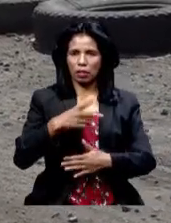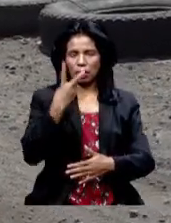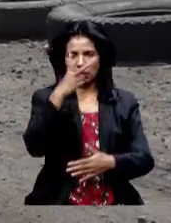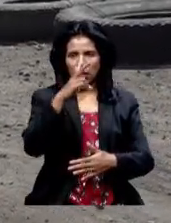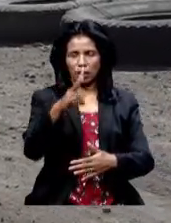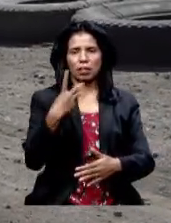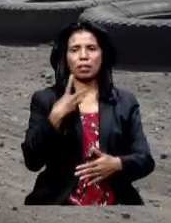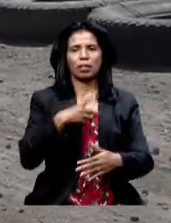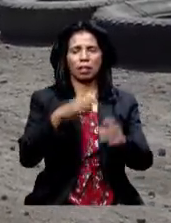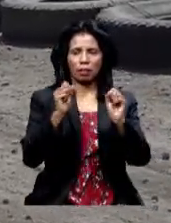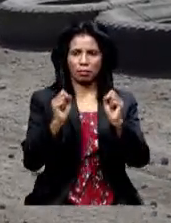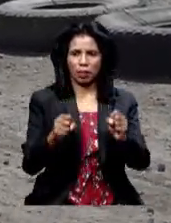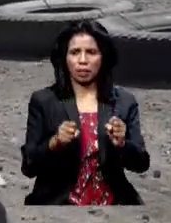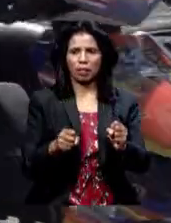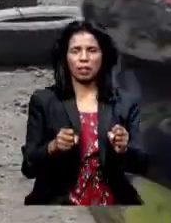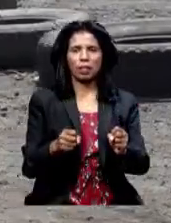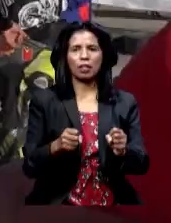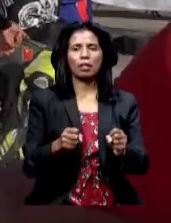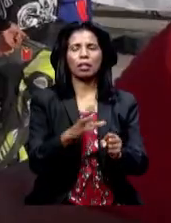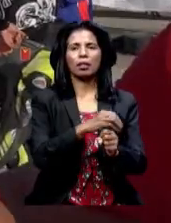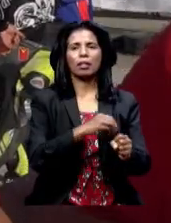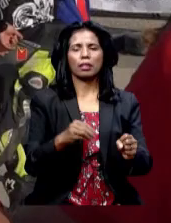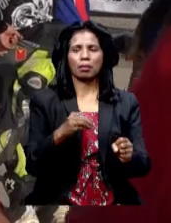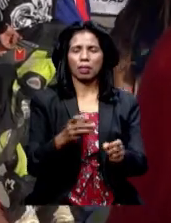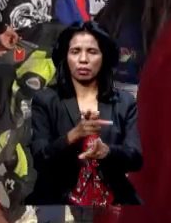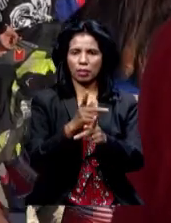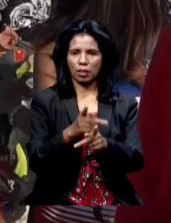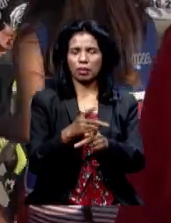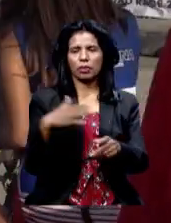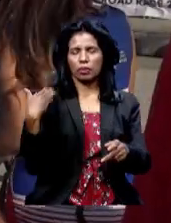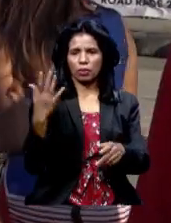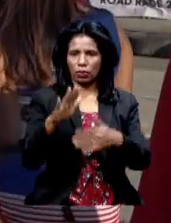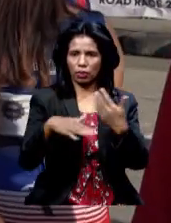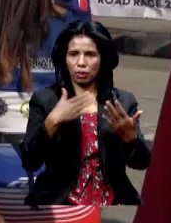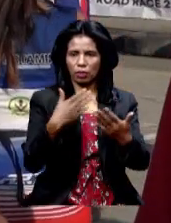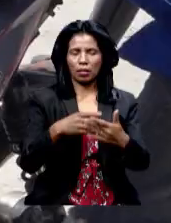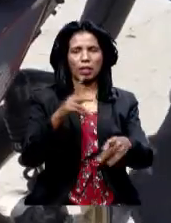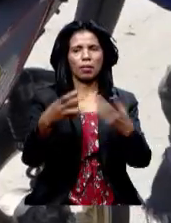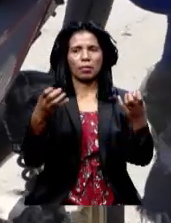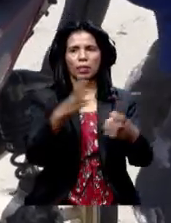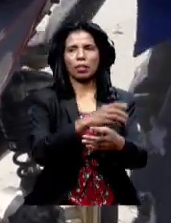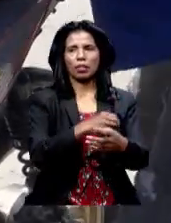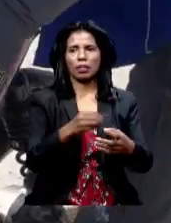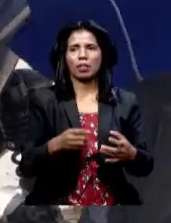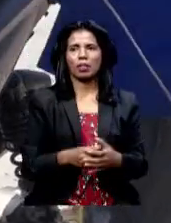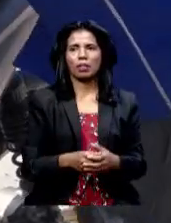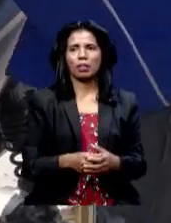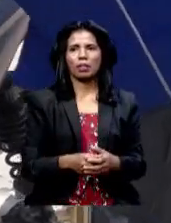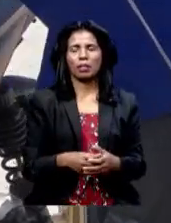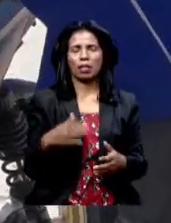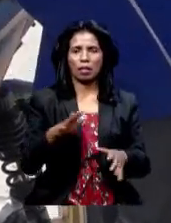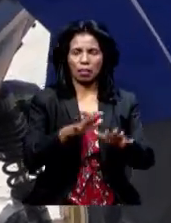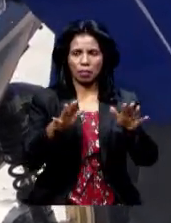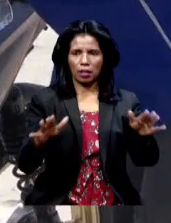jaga sehingga anak-anak muda, bibit-bibit muda yang tadi kita lihat banyak sekali ada juga bibit anak-anak kecil yang ikut